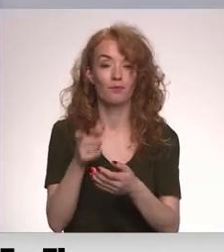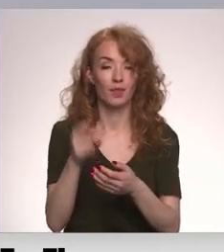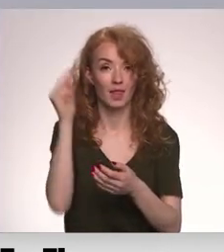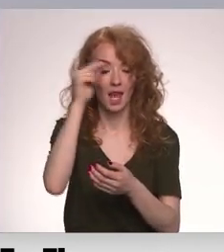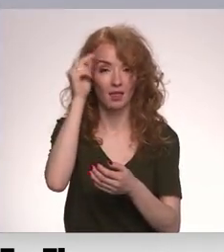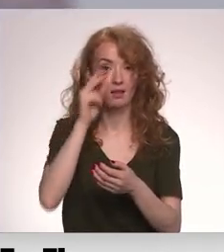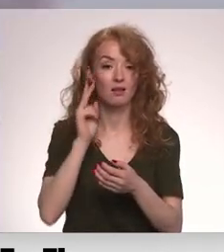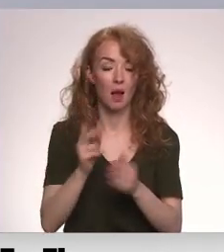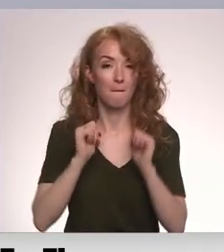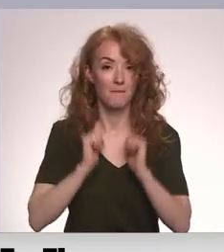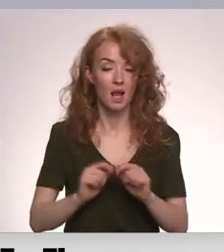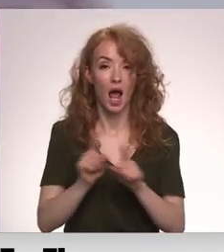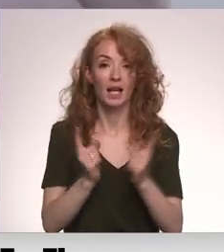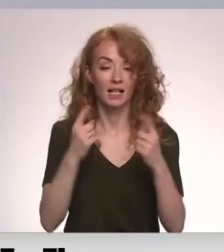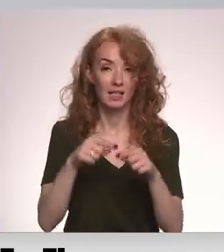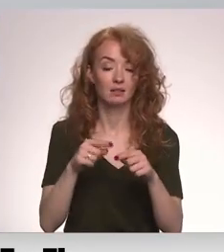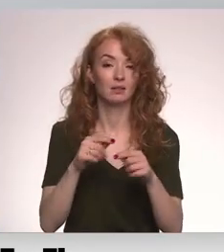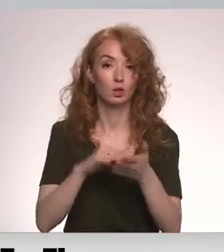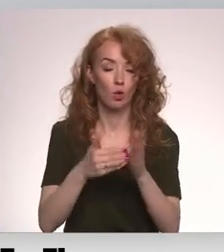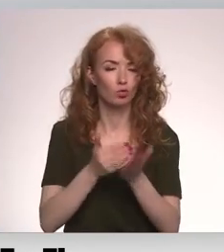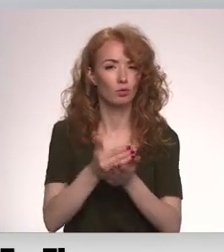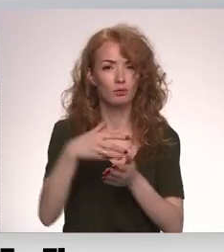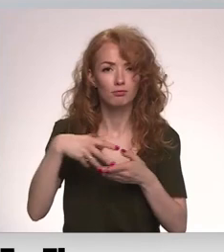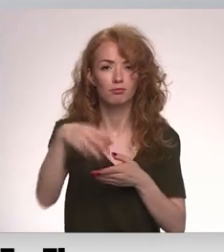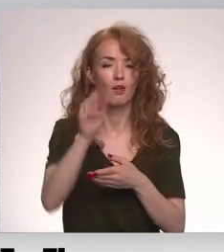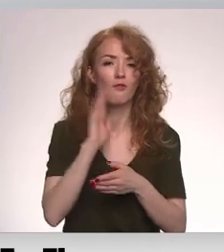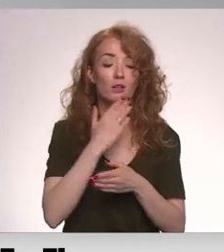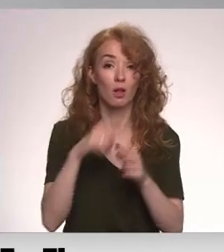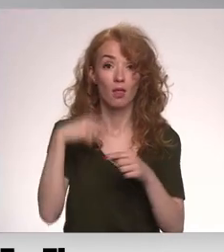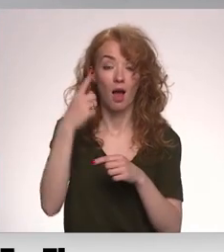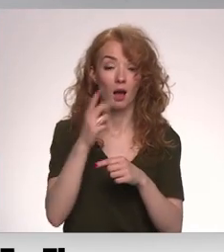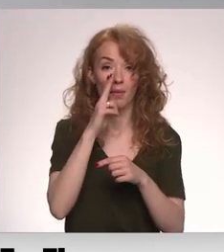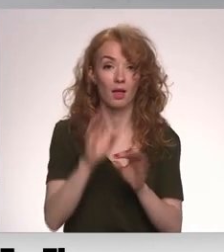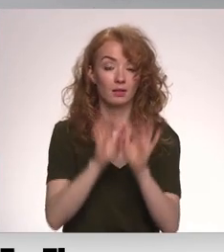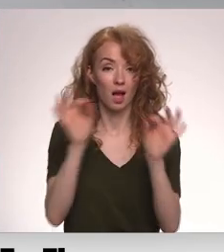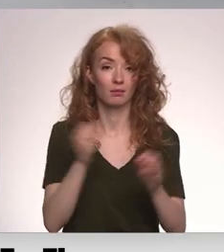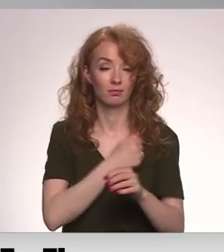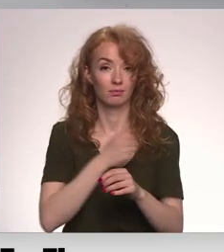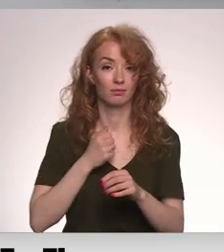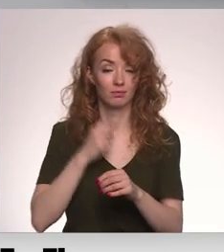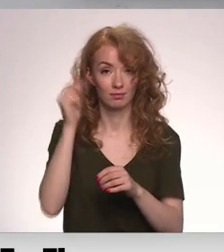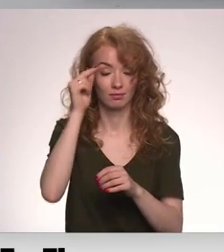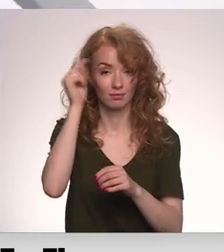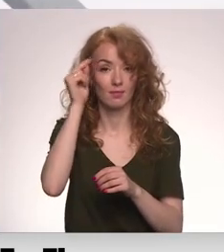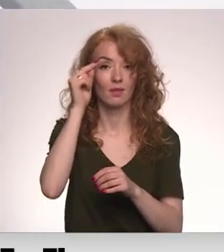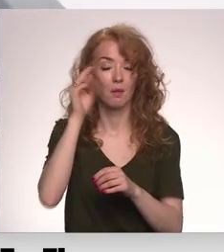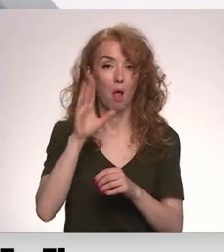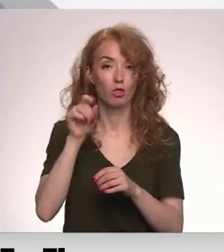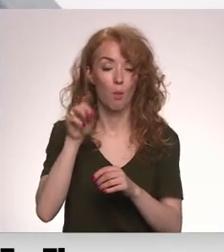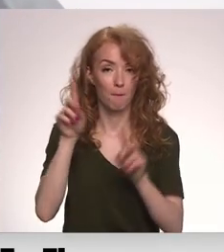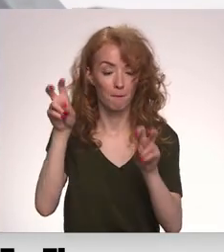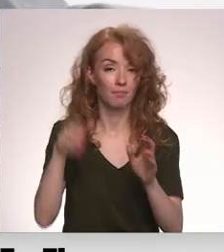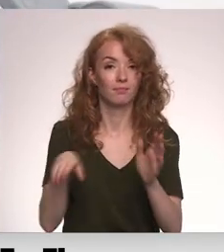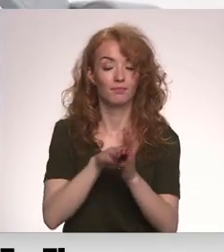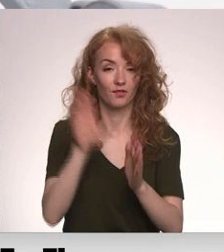miera tā krīzes situācijām turpināsies visu vasaru, un jau nākamnedēļ uzsāksies militārās mācības Baltops. Tajās piedalīsies